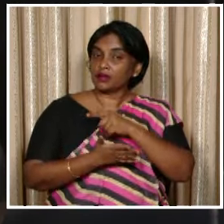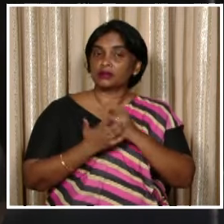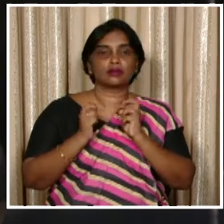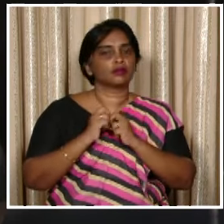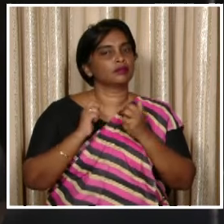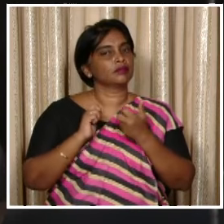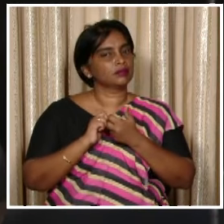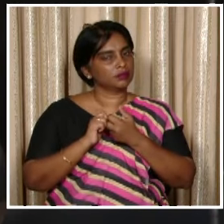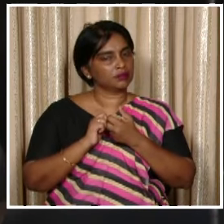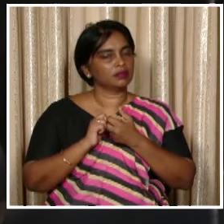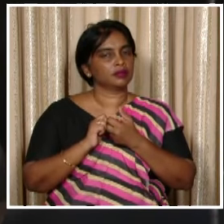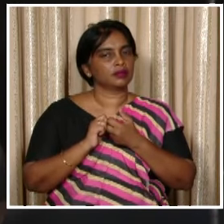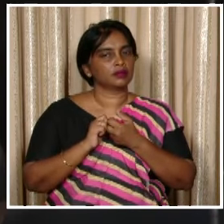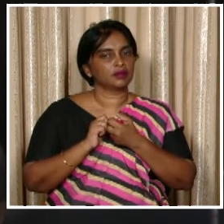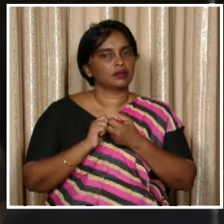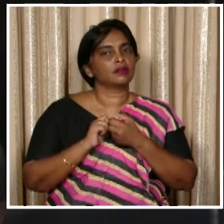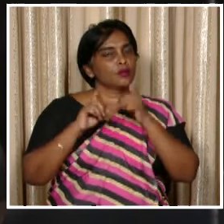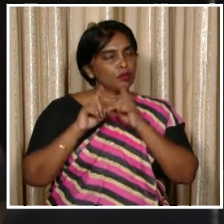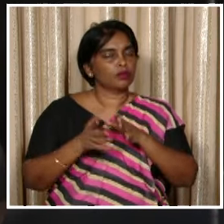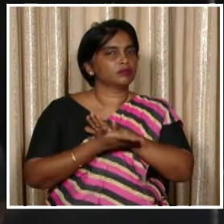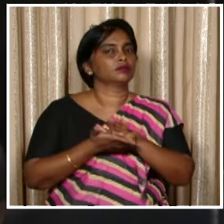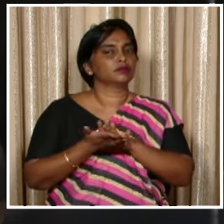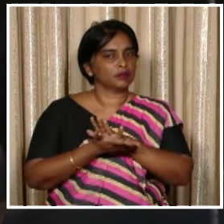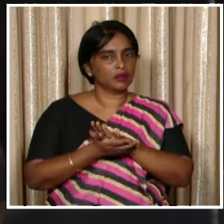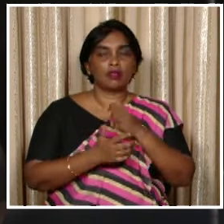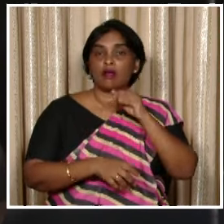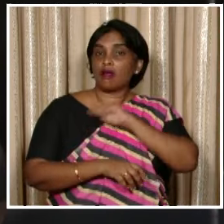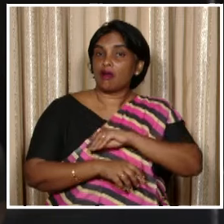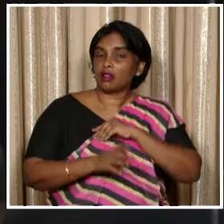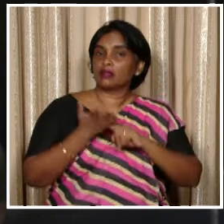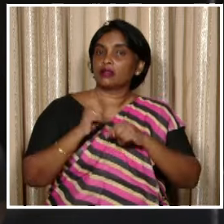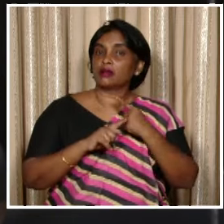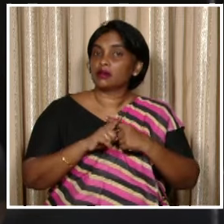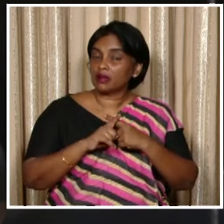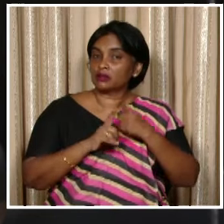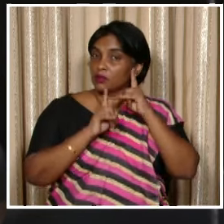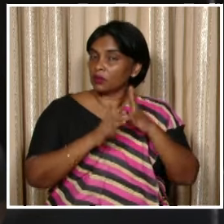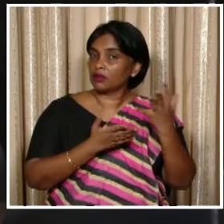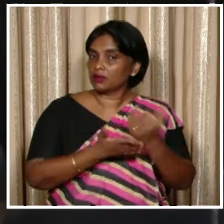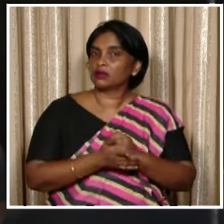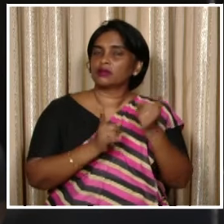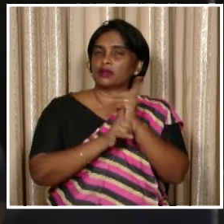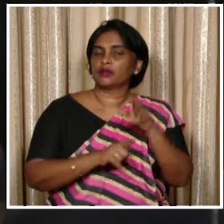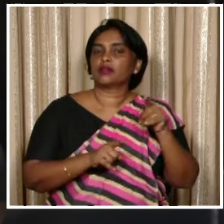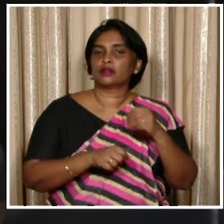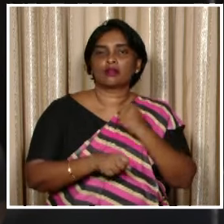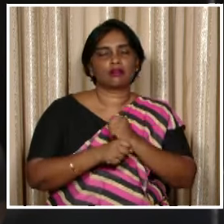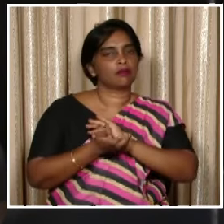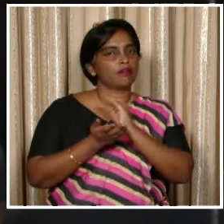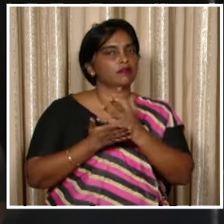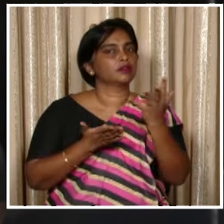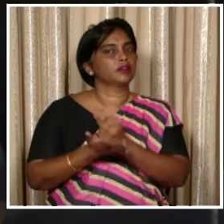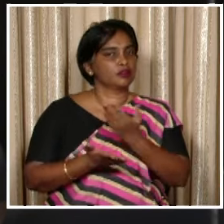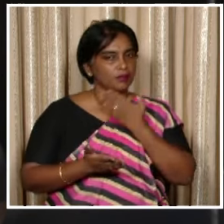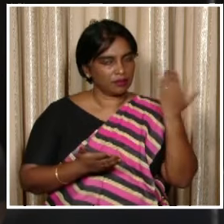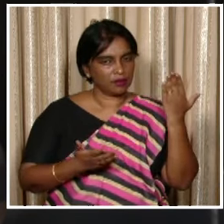ගැටලුව ඒක මේවා කරගන්න ආදායම් බද්දක් හැටියට ගැහුවොත් කෙලින්ම බාණ්ඩාකාරයට මේක ගත